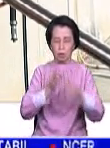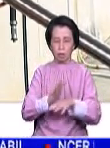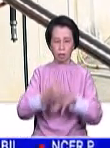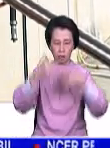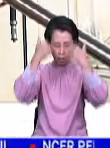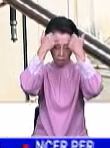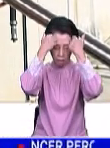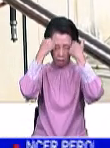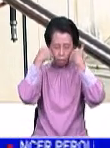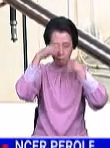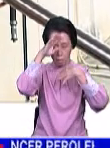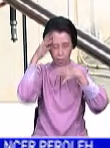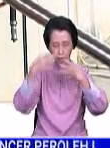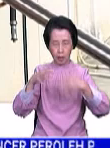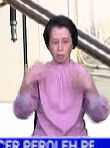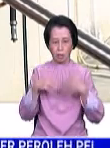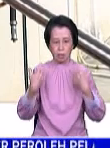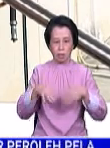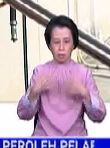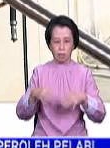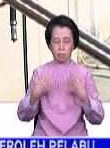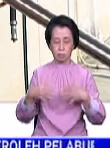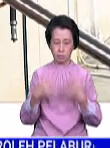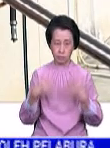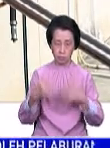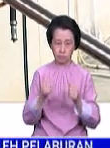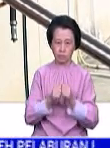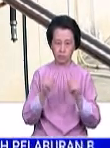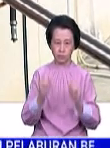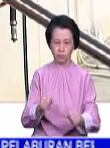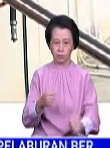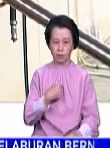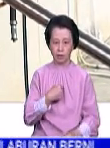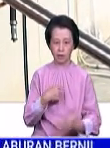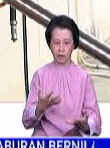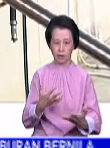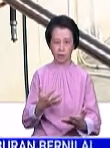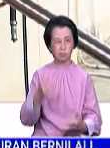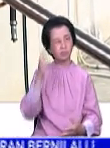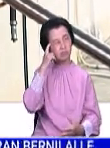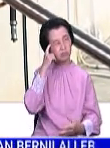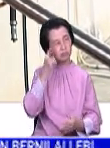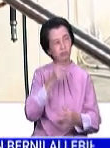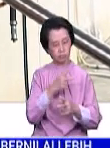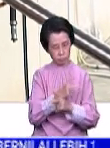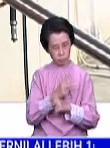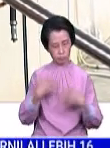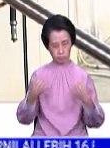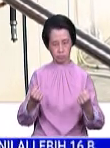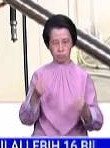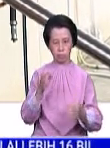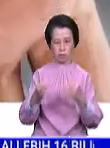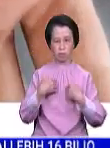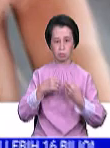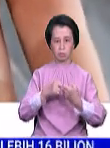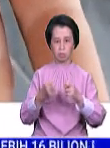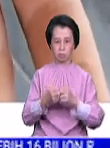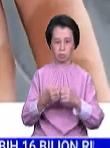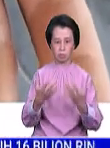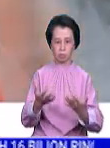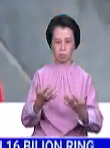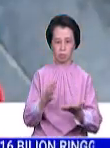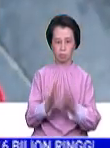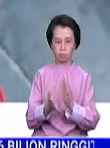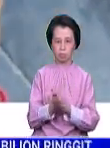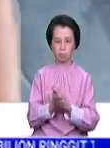kerisauan yang melampau terhadap apa-apa yang berkaitan dengan medis yang boleh hal-hal kesihatan. Jadi bila kami ada masalah dengan kesihatan kami akan